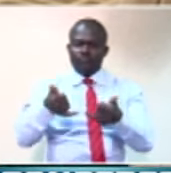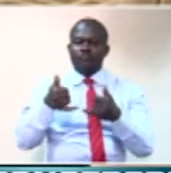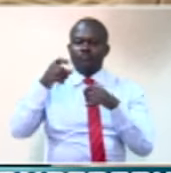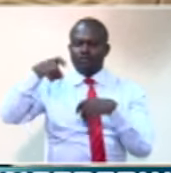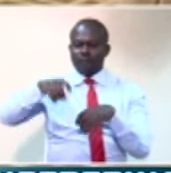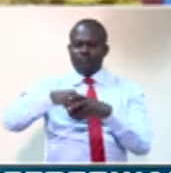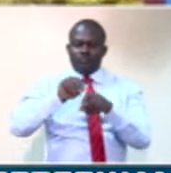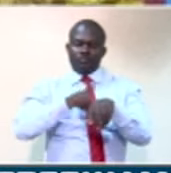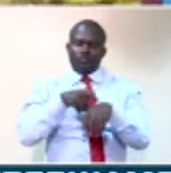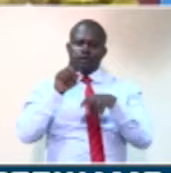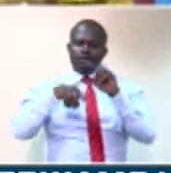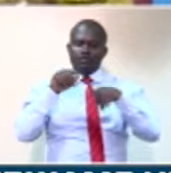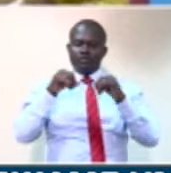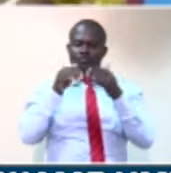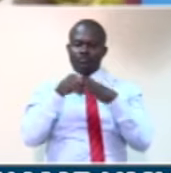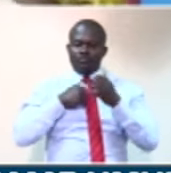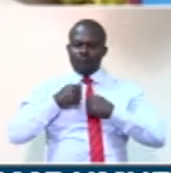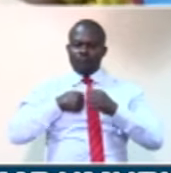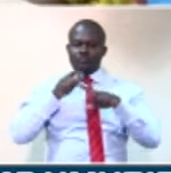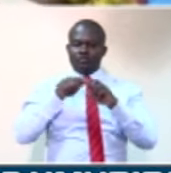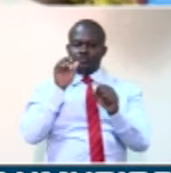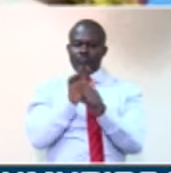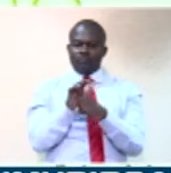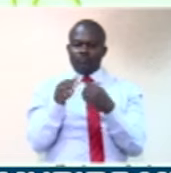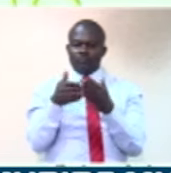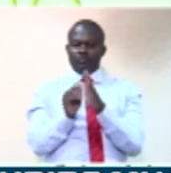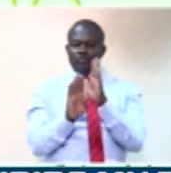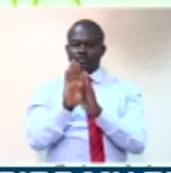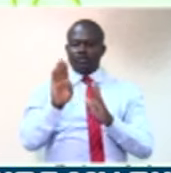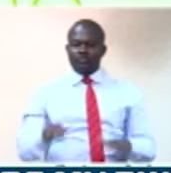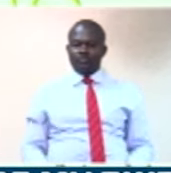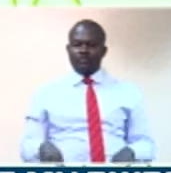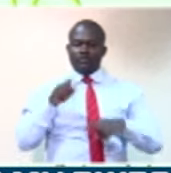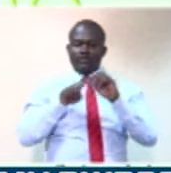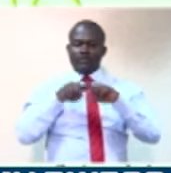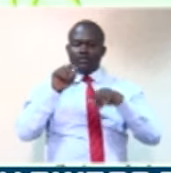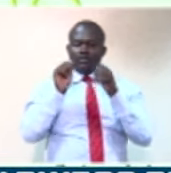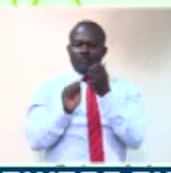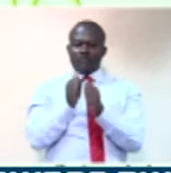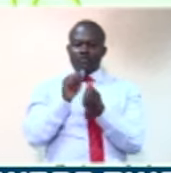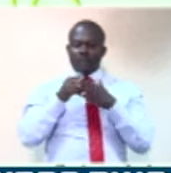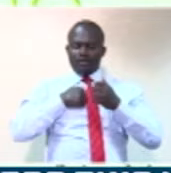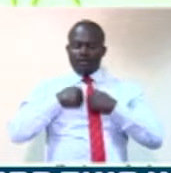igikenewe mu gihe politiki y'imikino mu Rwanda ishingiye ahanini mu kuyiteza imbere. Politiki ya siporo mu Rwanda uko ikozwe